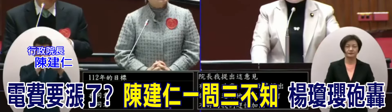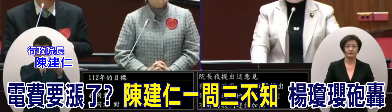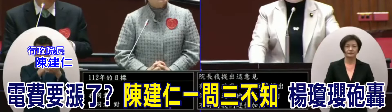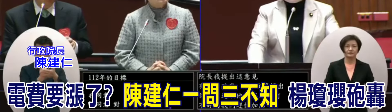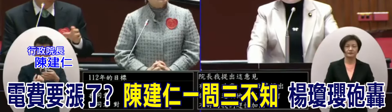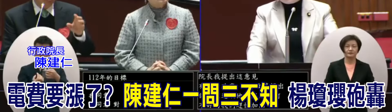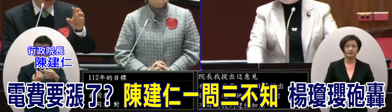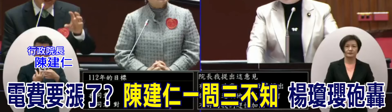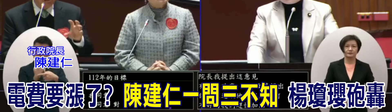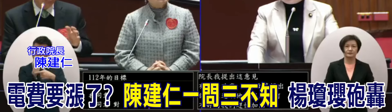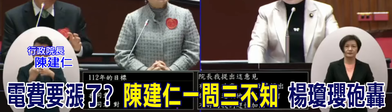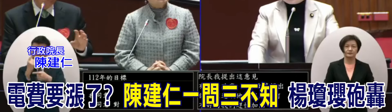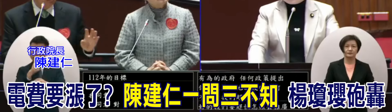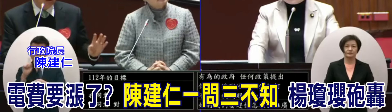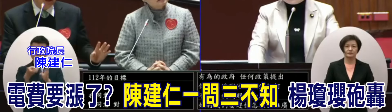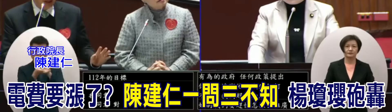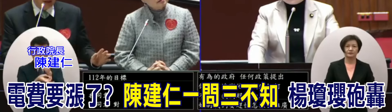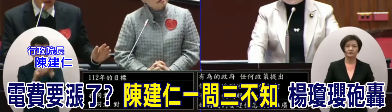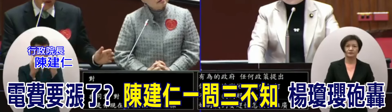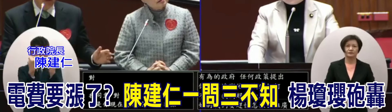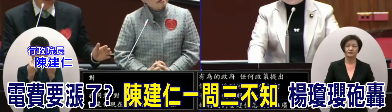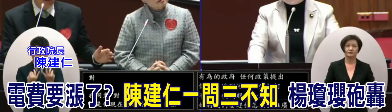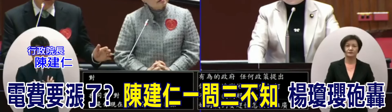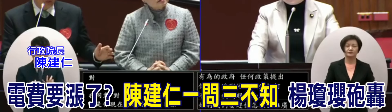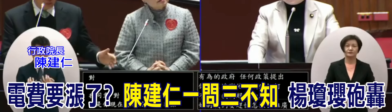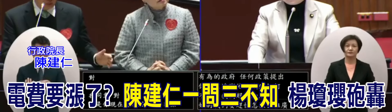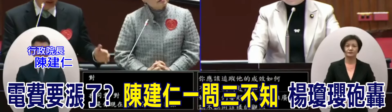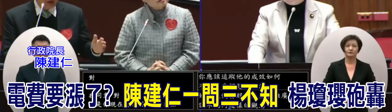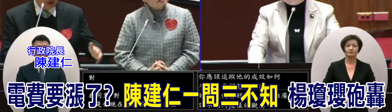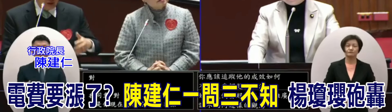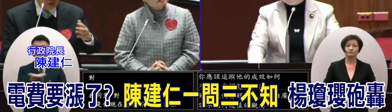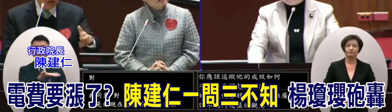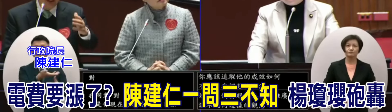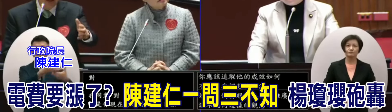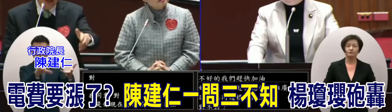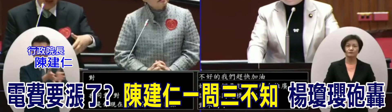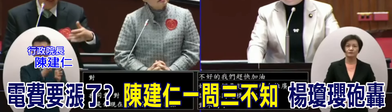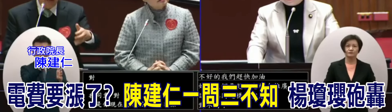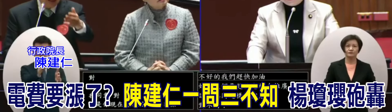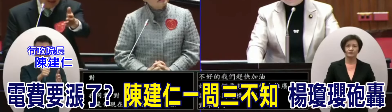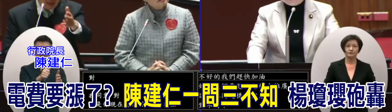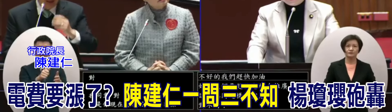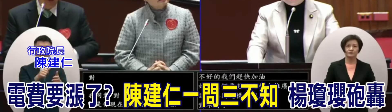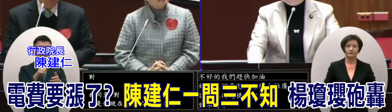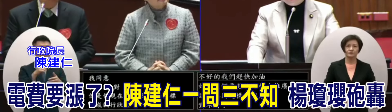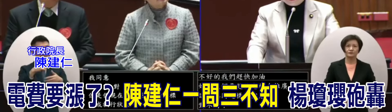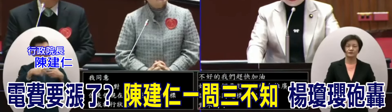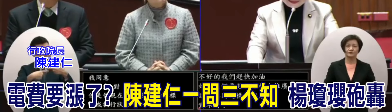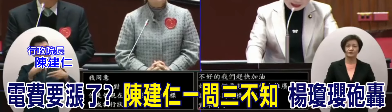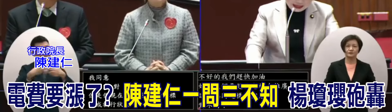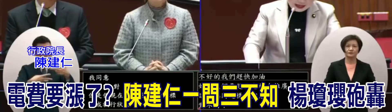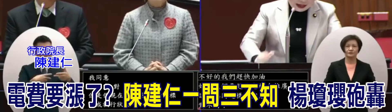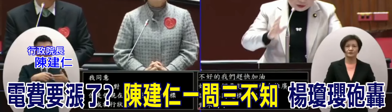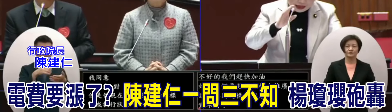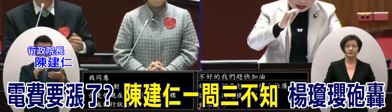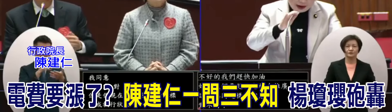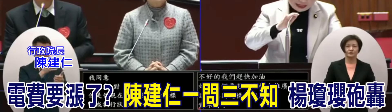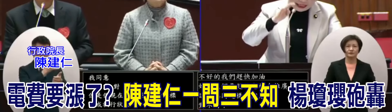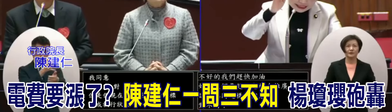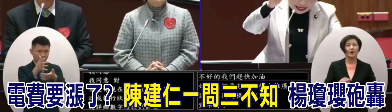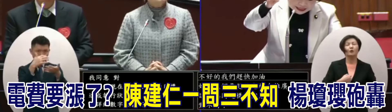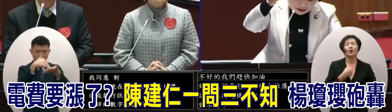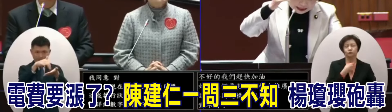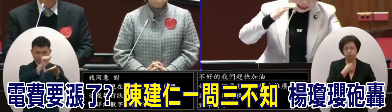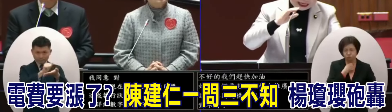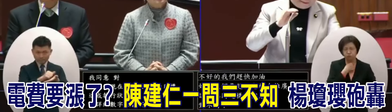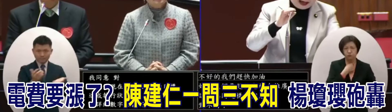的执行状况，这个详细的数字给我们。部长有一个时间来盘点，再跟您报告，这样比较合理。 我也愿